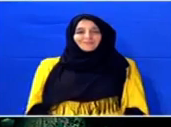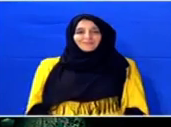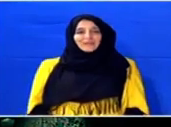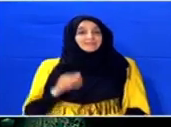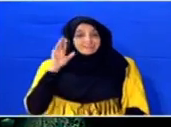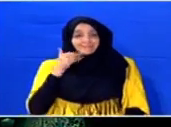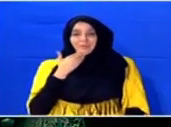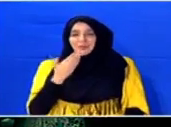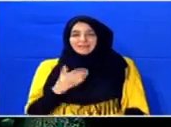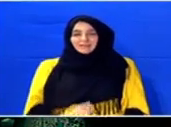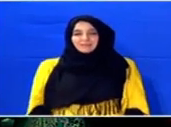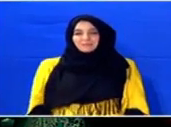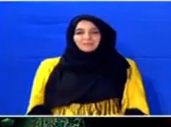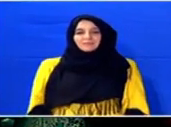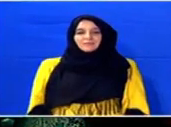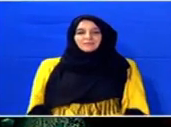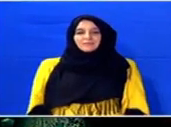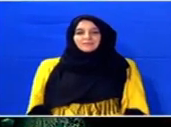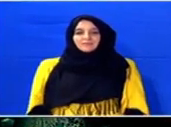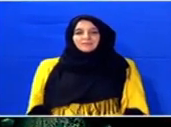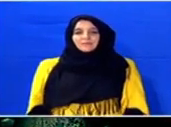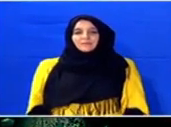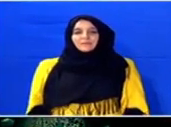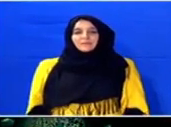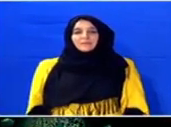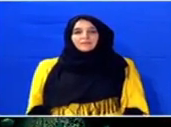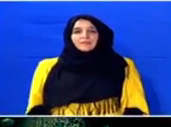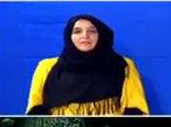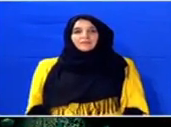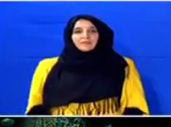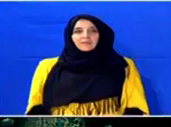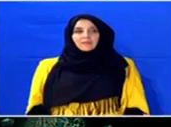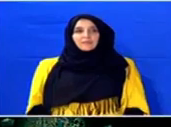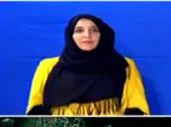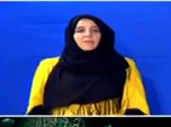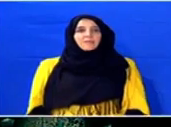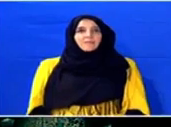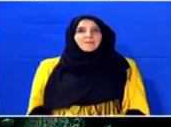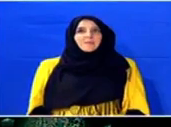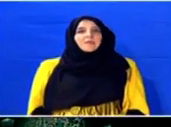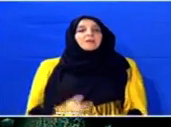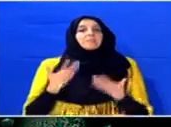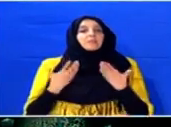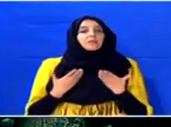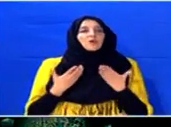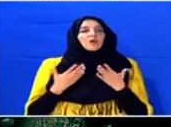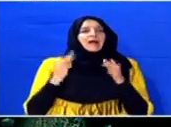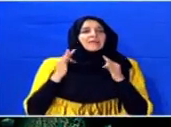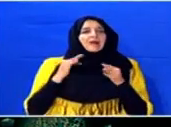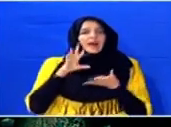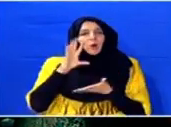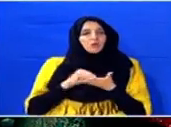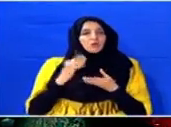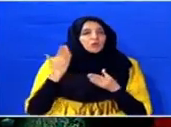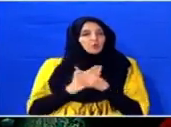شكرا ام ياسر القضيه دكتور الاولى التي نمر الى قضيه كريم من ميله